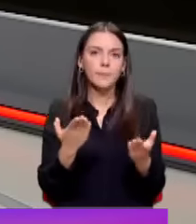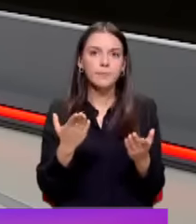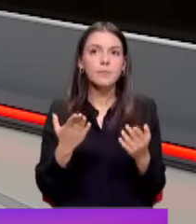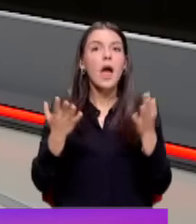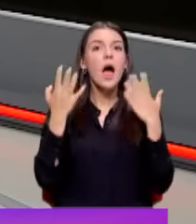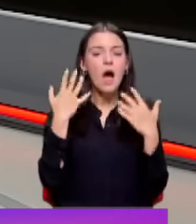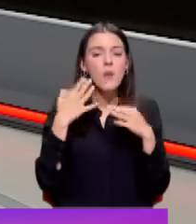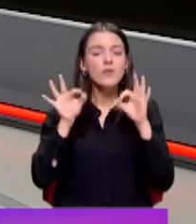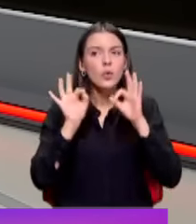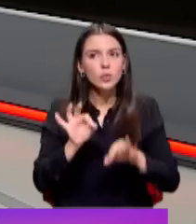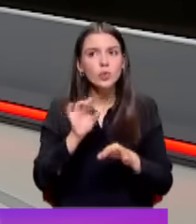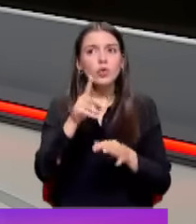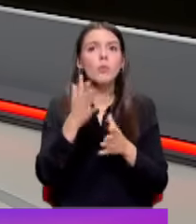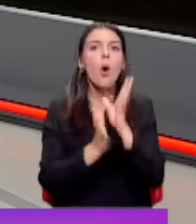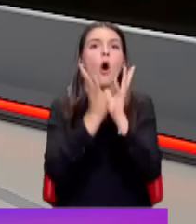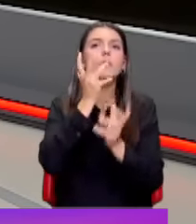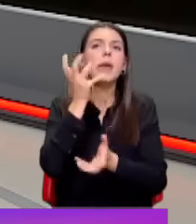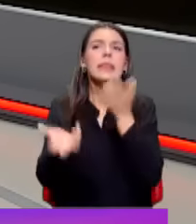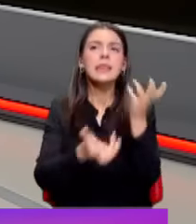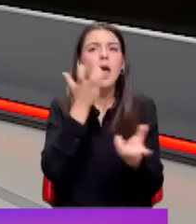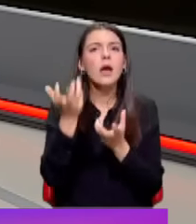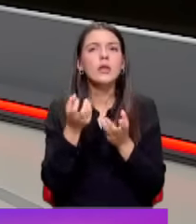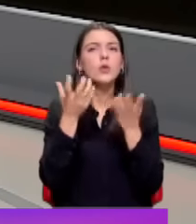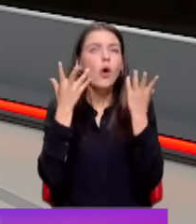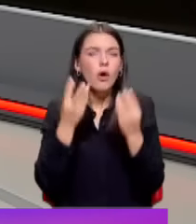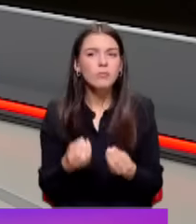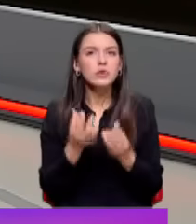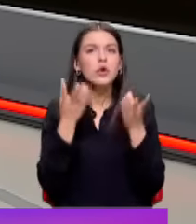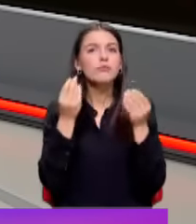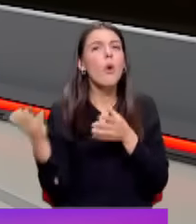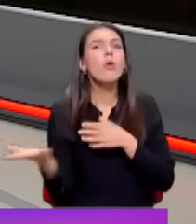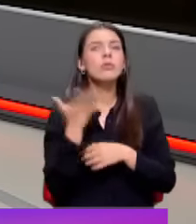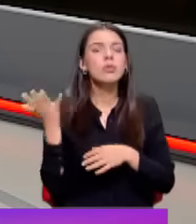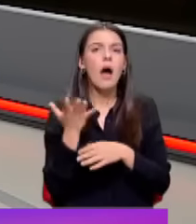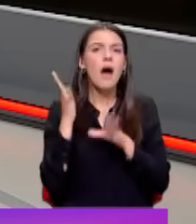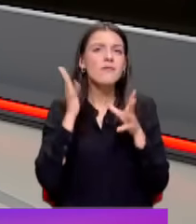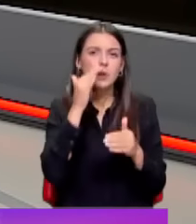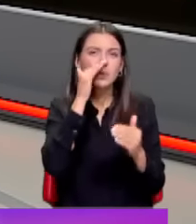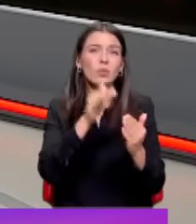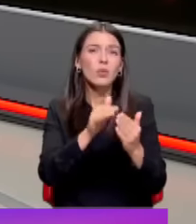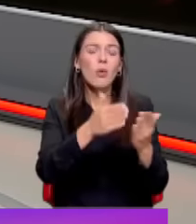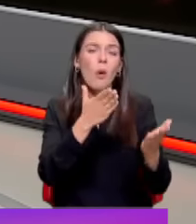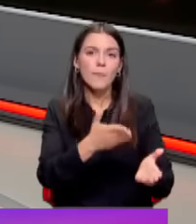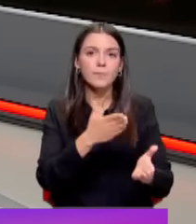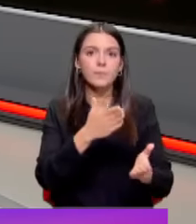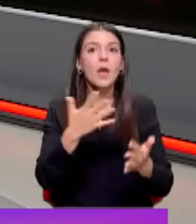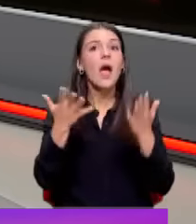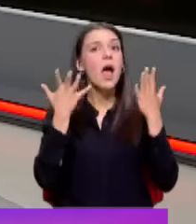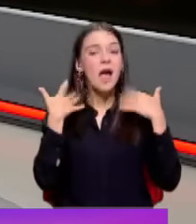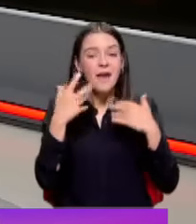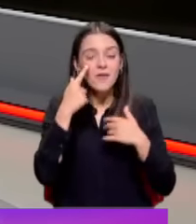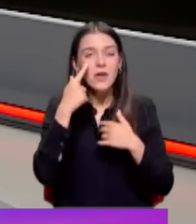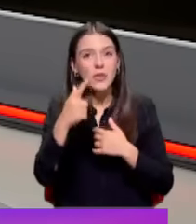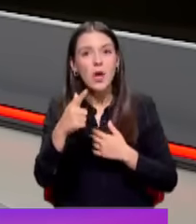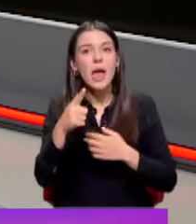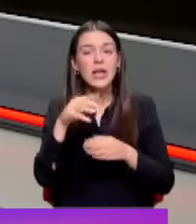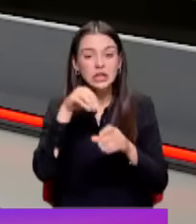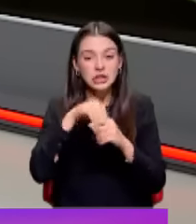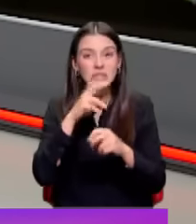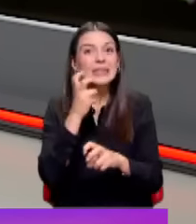koşulları artık orman yangınlarının oluşmasına çok daha elverişli. İklim, içinde bulunduğumuz iklim